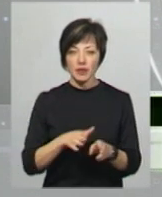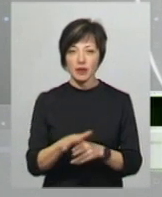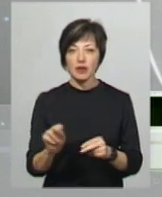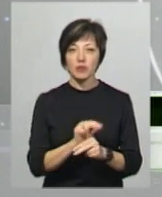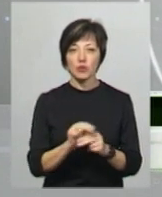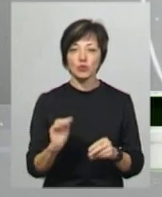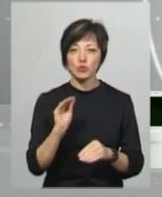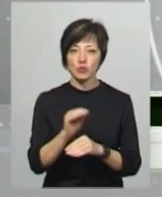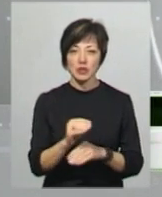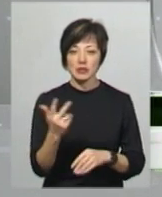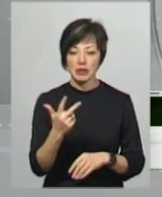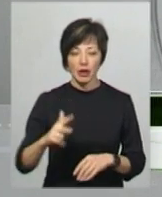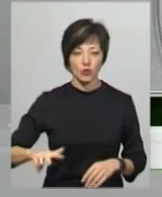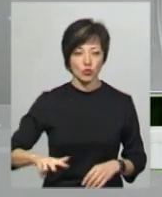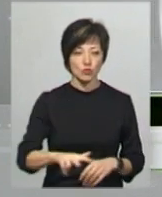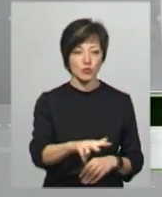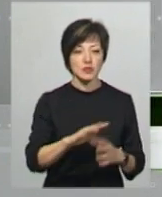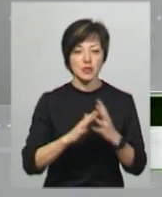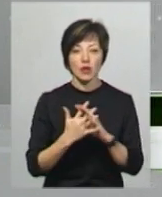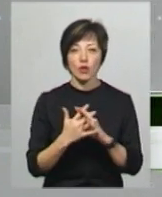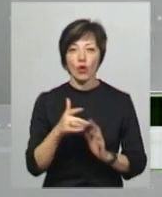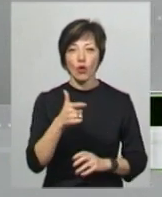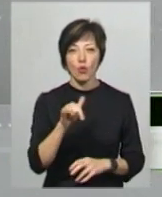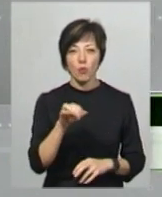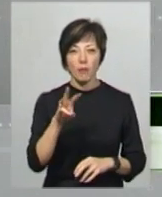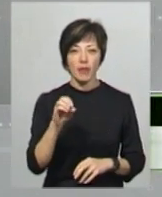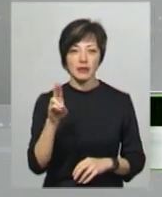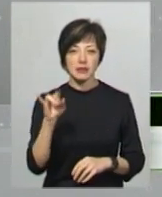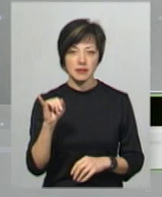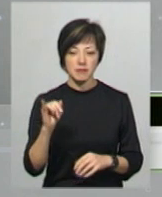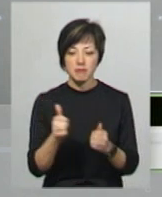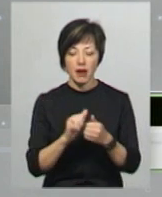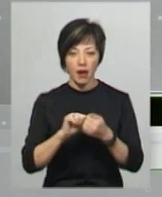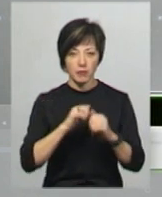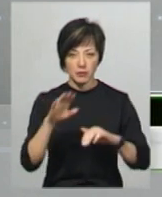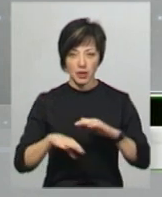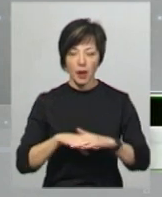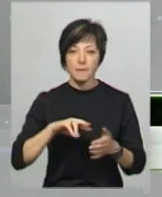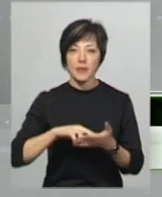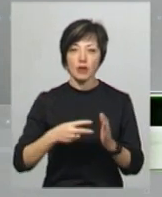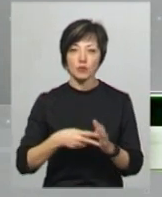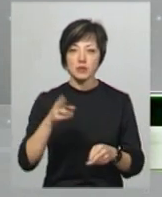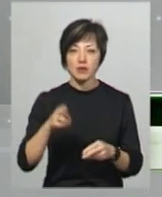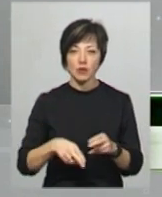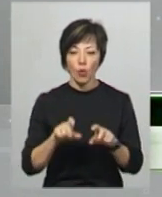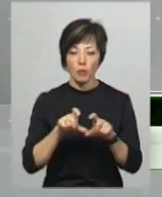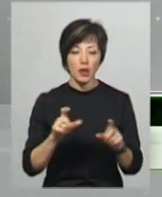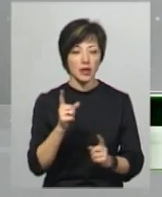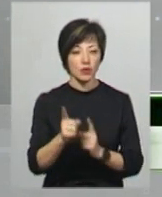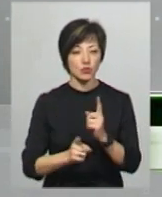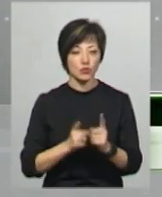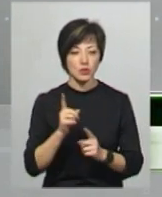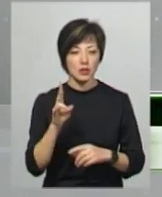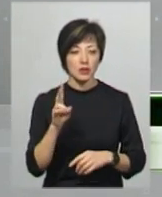ремонтування додаткової третьої смуги – це село Гумінці, Течень Язик. Плануємо завершити об'єкт реконструкції